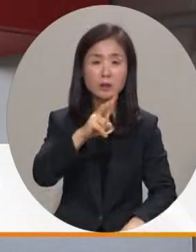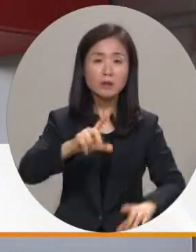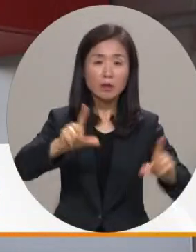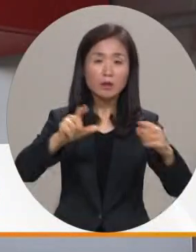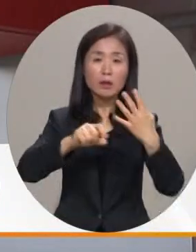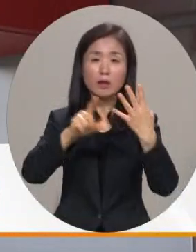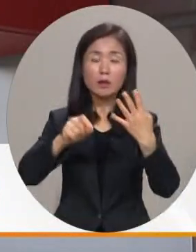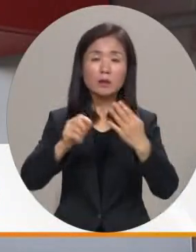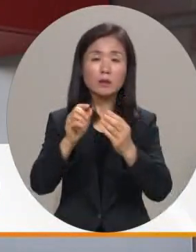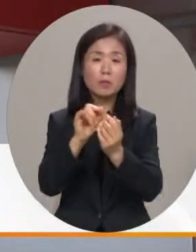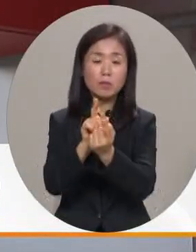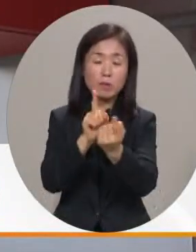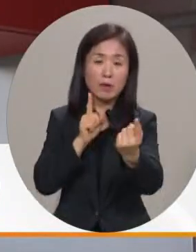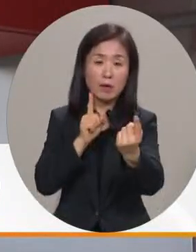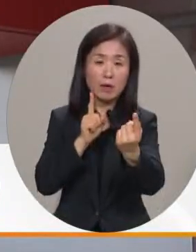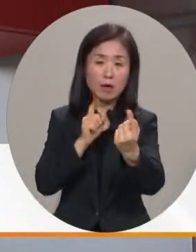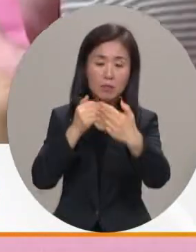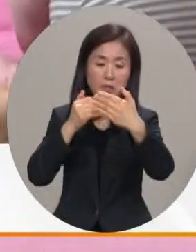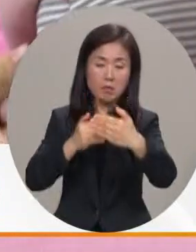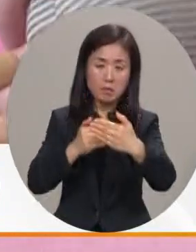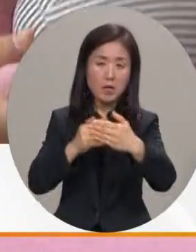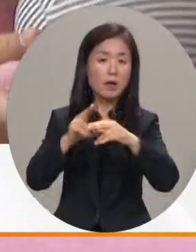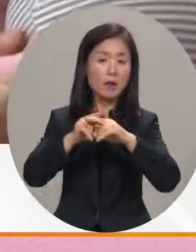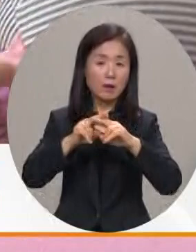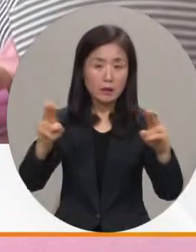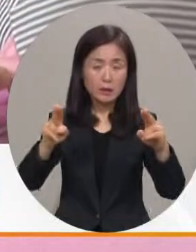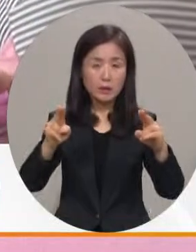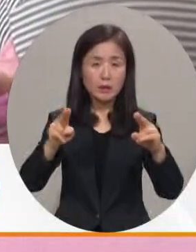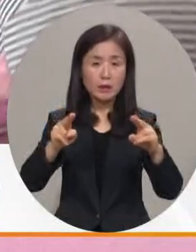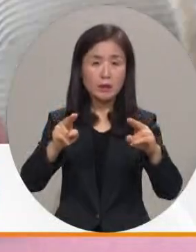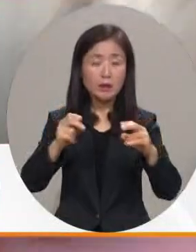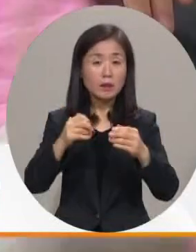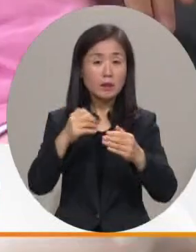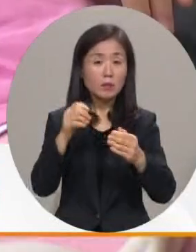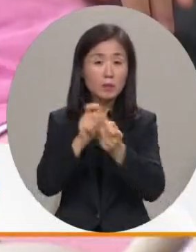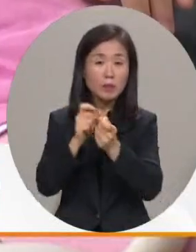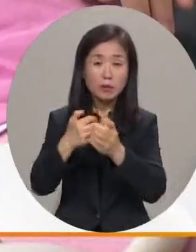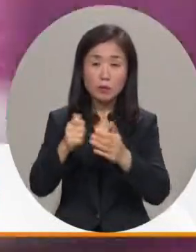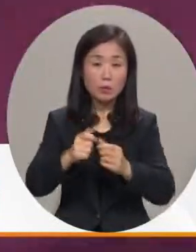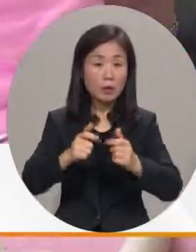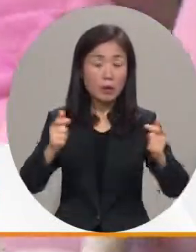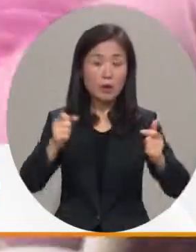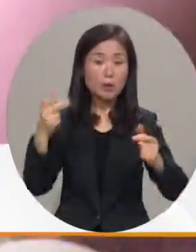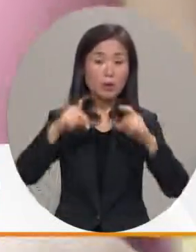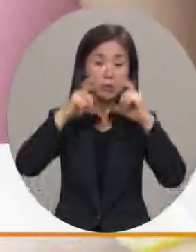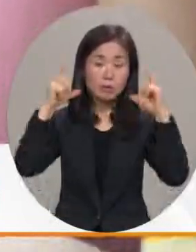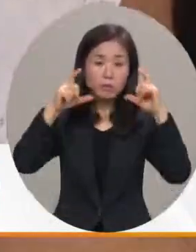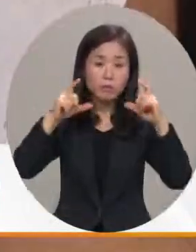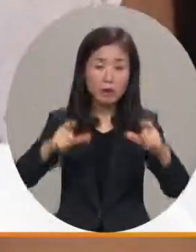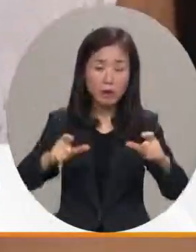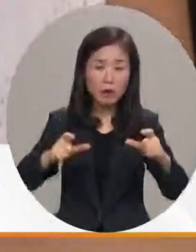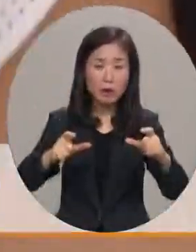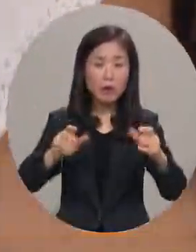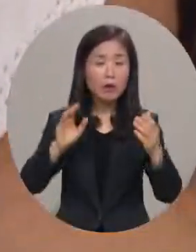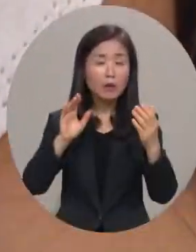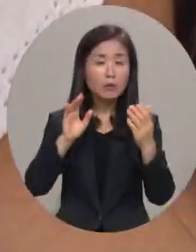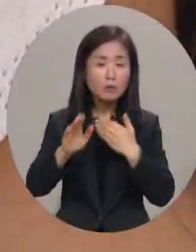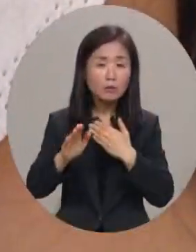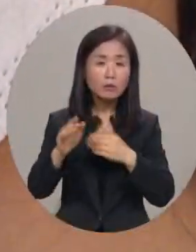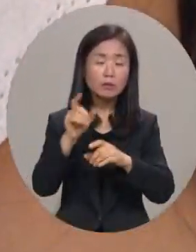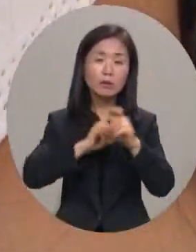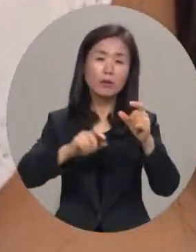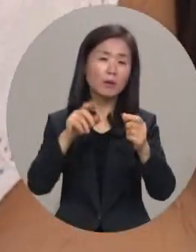두기가 완화된 뒤 늘기 시작해 지난해 마스크 착용 의무가 전면 해제된 뒤 증가세가 가팔라졌다